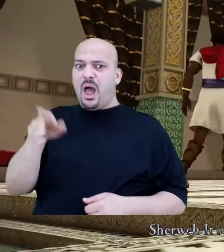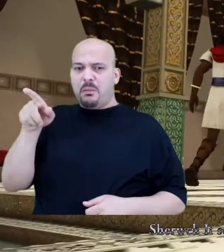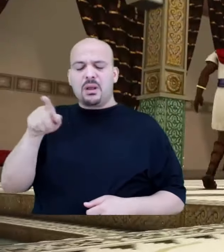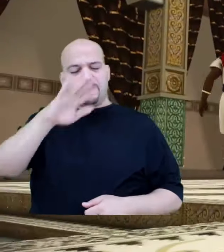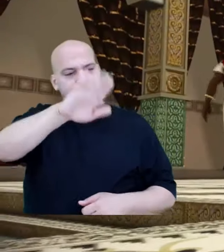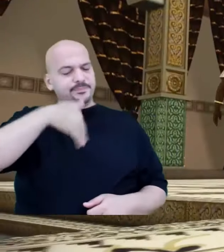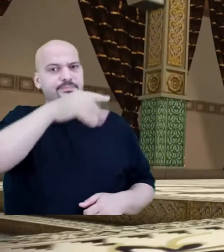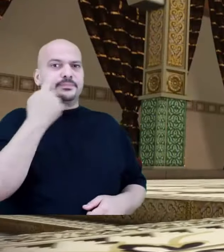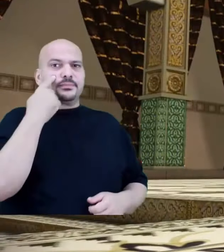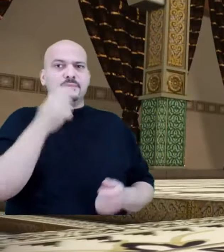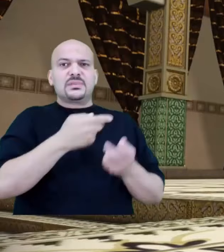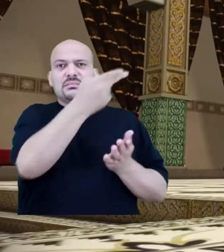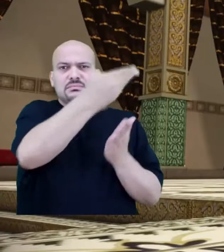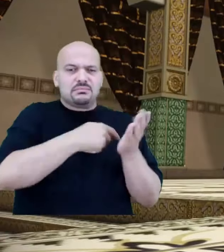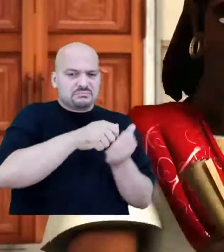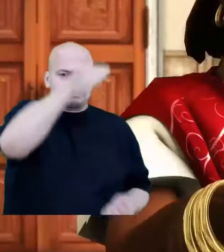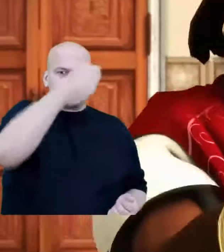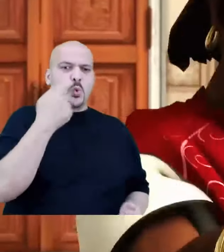فورا.